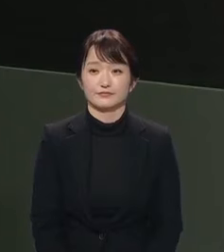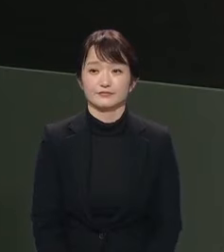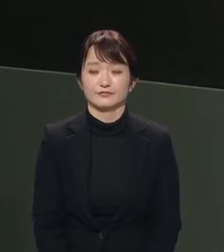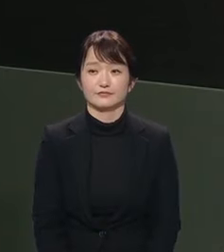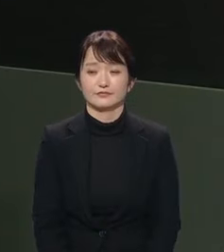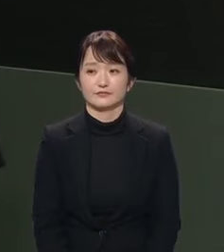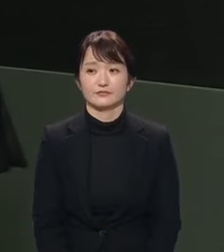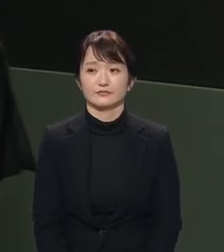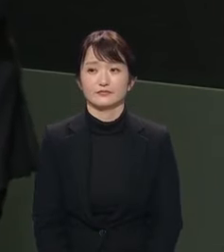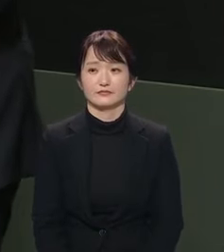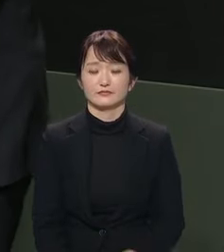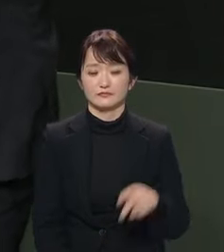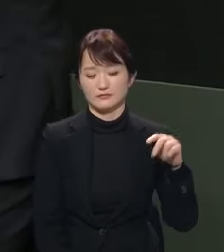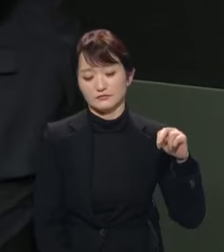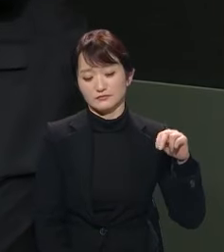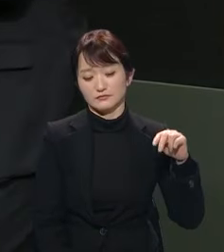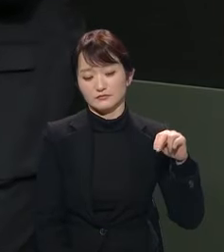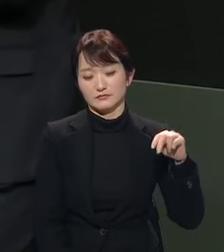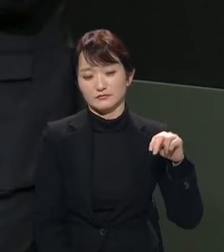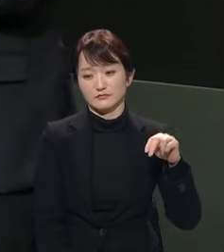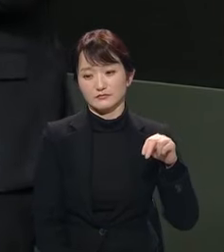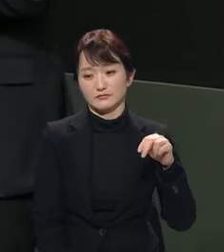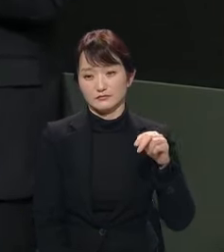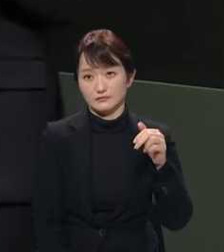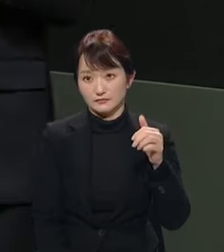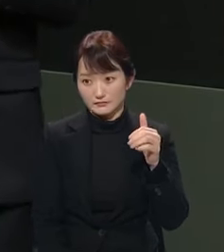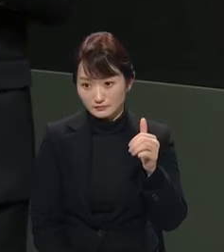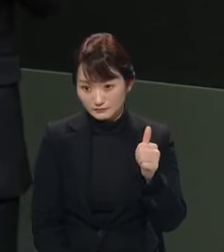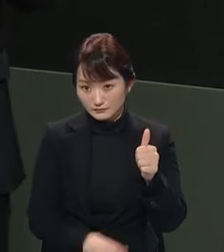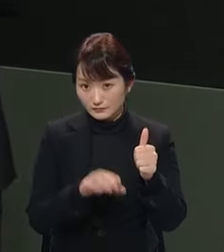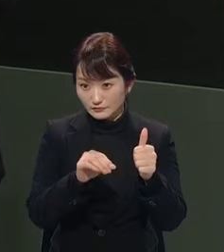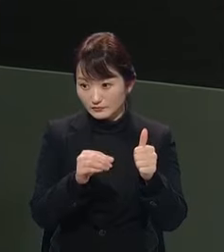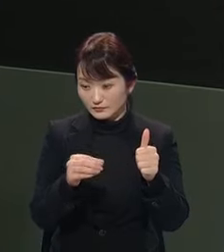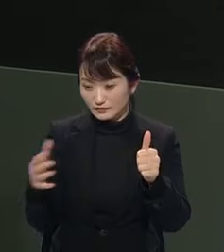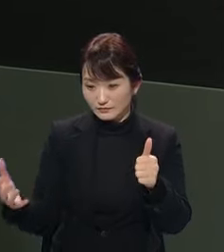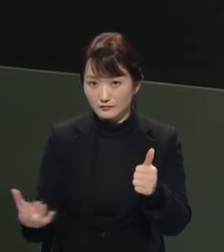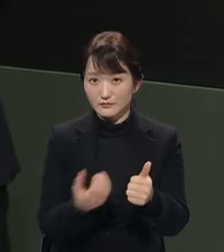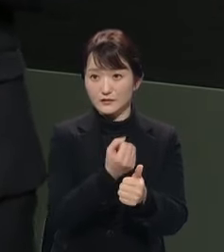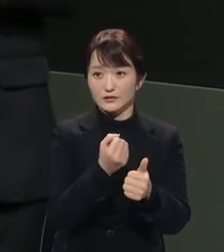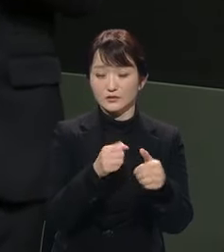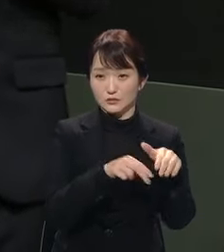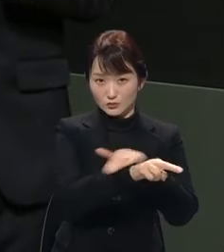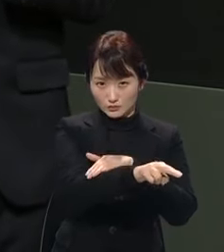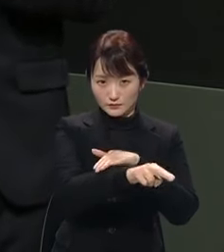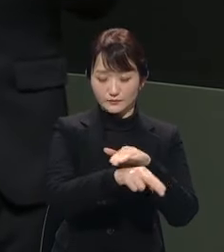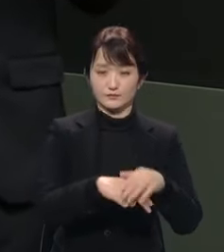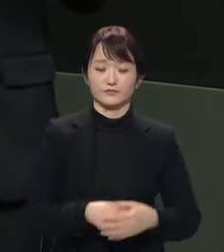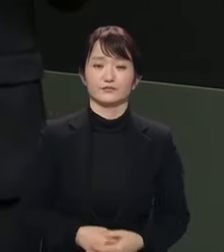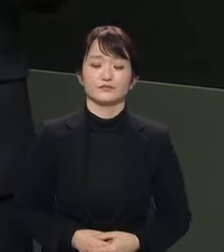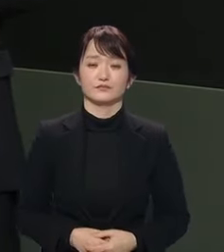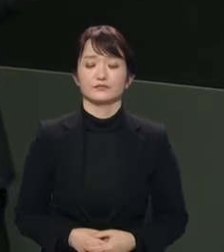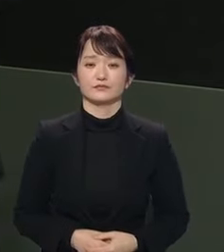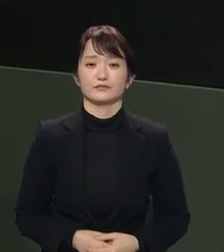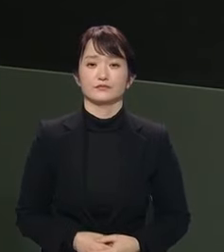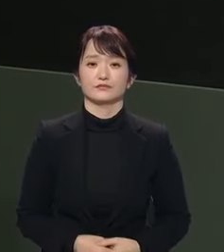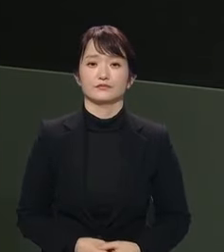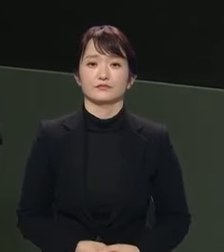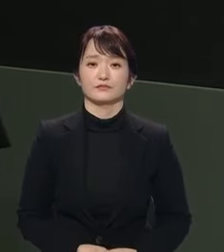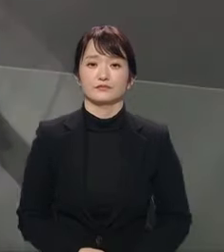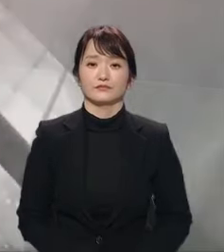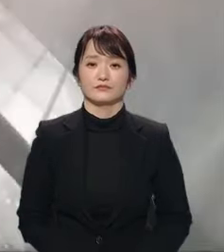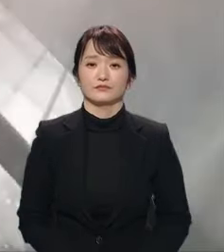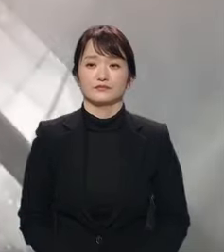자, 가던 길을 멈추고 덥석입니다. 자, 사방 가족께서 제보해 주신 사건으로 시작합니다. 영상